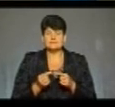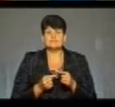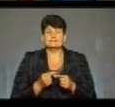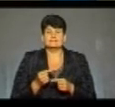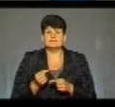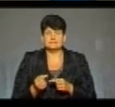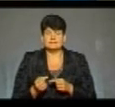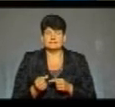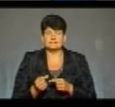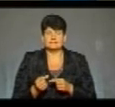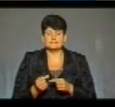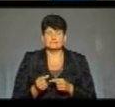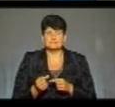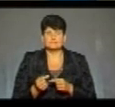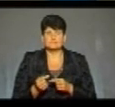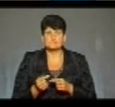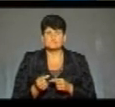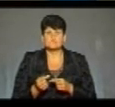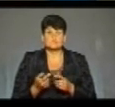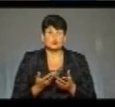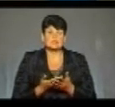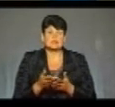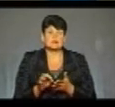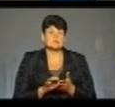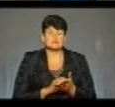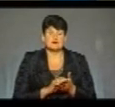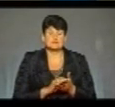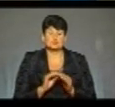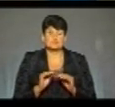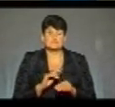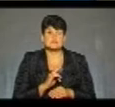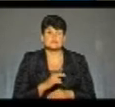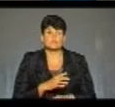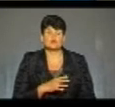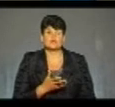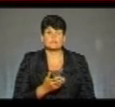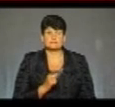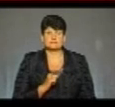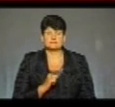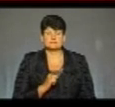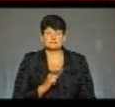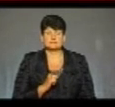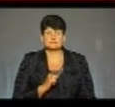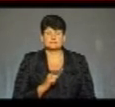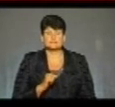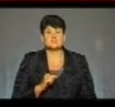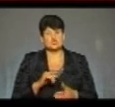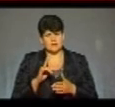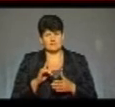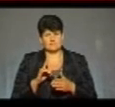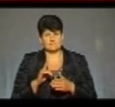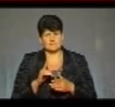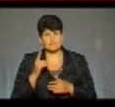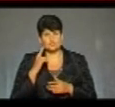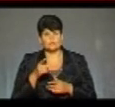але, скажімо, от така зразу розстановка сил і очікувань. Ігоре, чи виправдає довіру новий